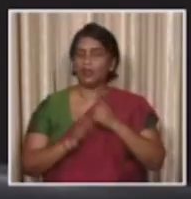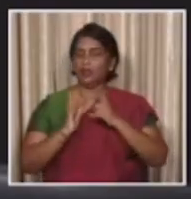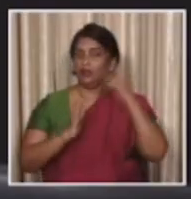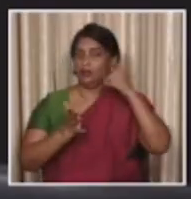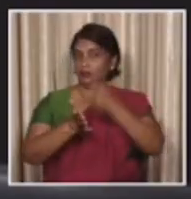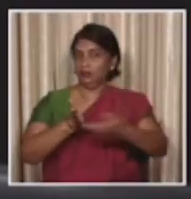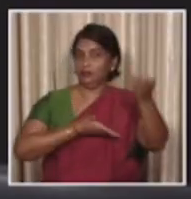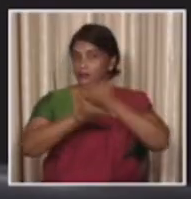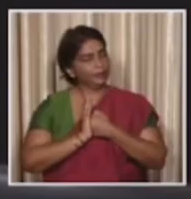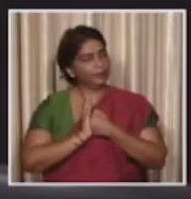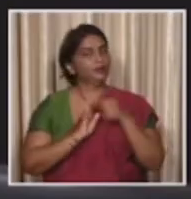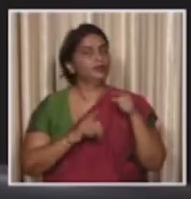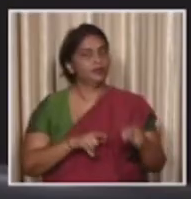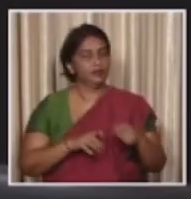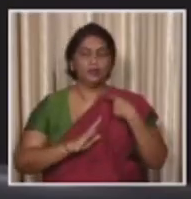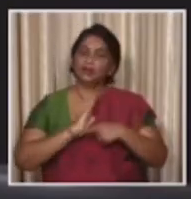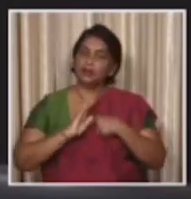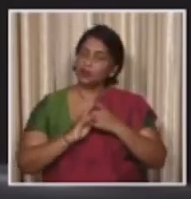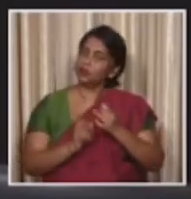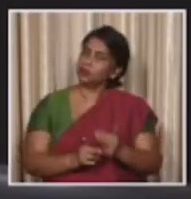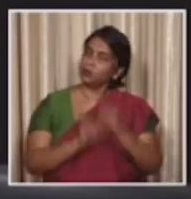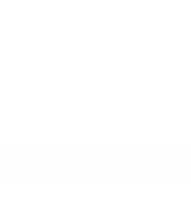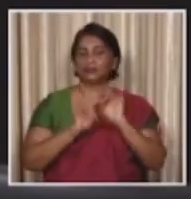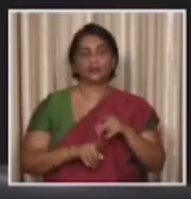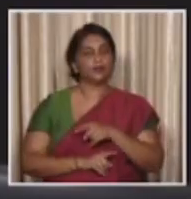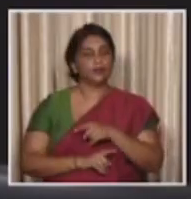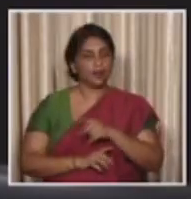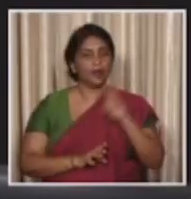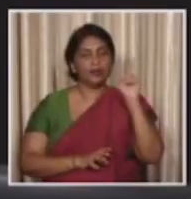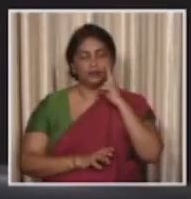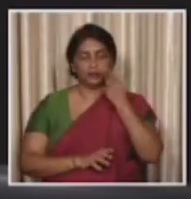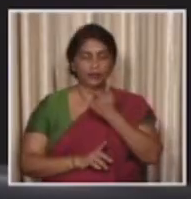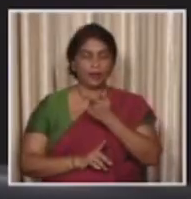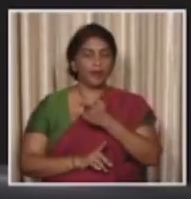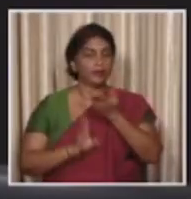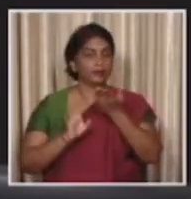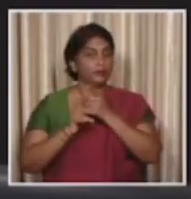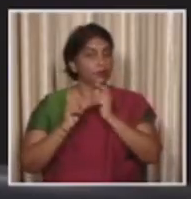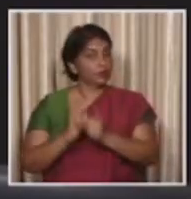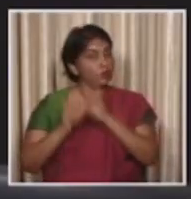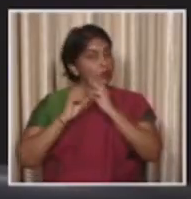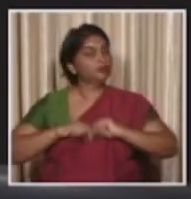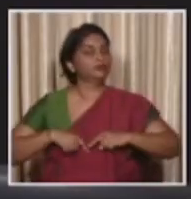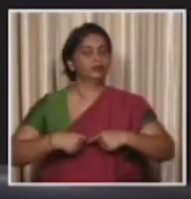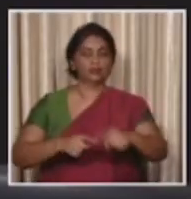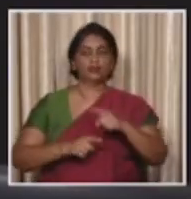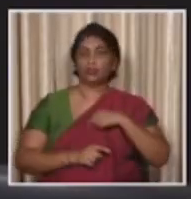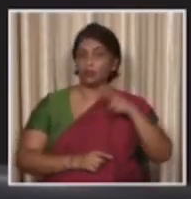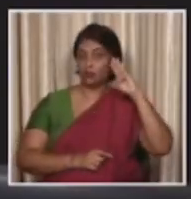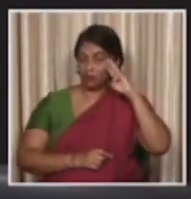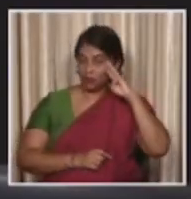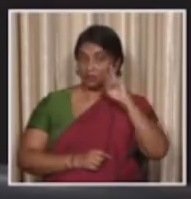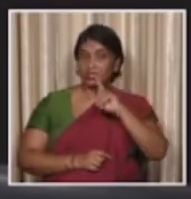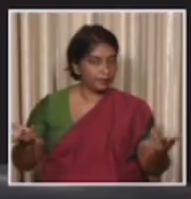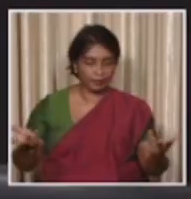ගිවිසුම් වලට අනුව ගරු කරමින් මේ රට එලෙසින්ම කරනවා කියලා රනිල් වික්‍රමසිංහ ගිය මගම පමණයි යන්නේ කියන සාතිකේ